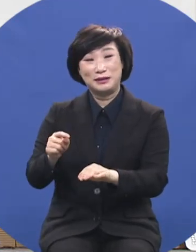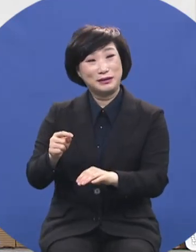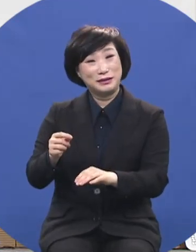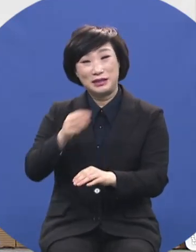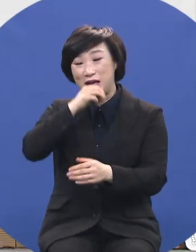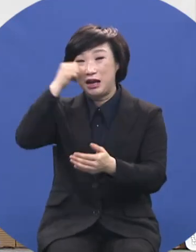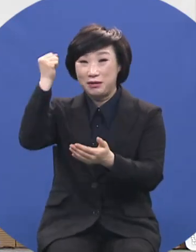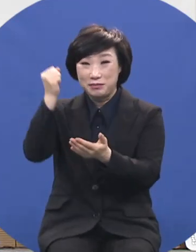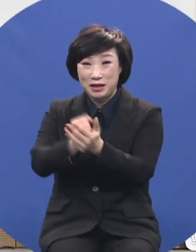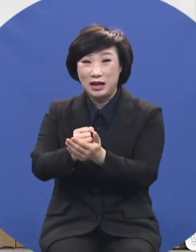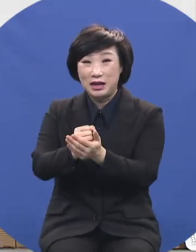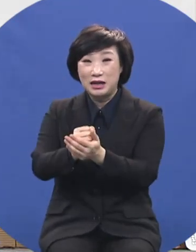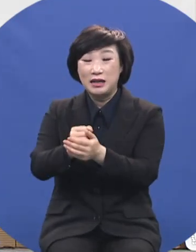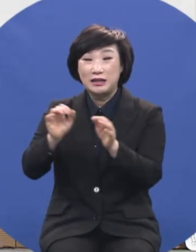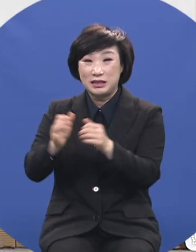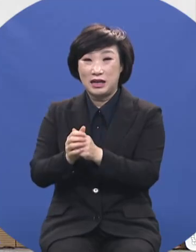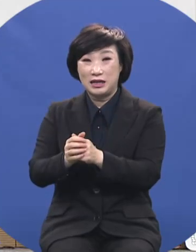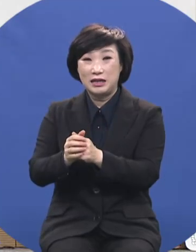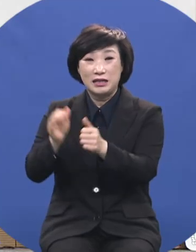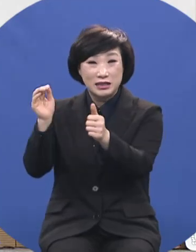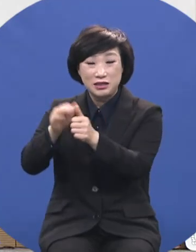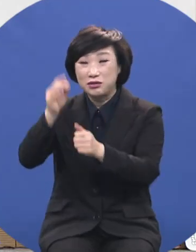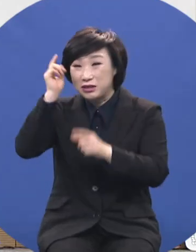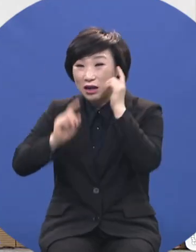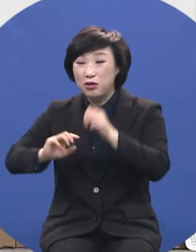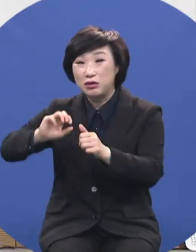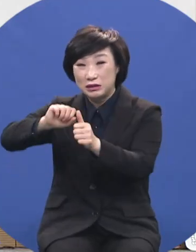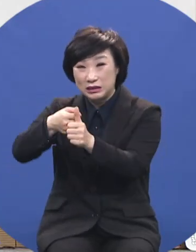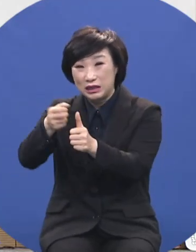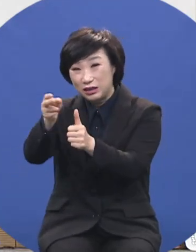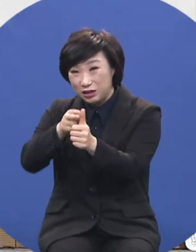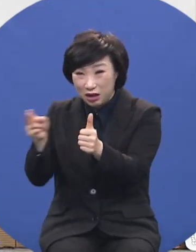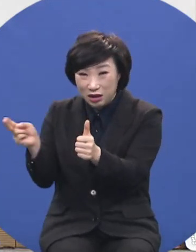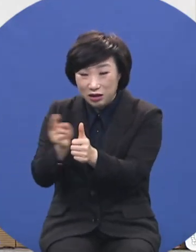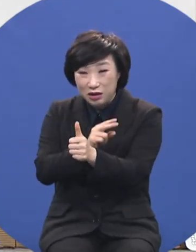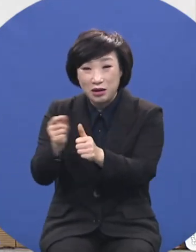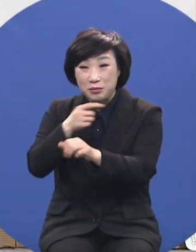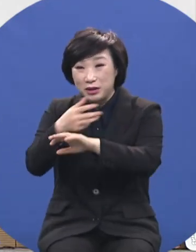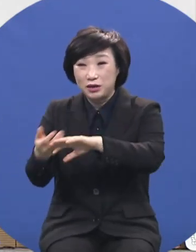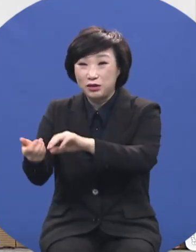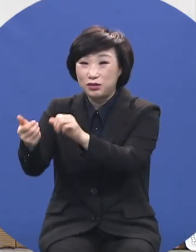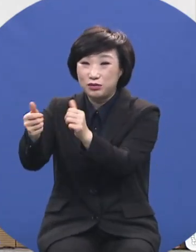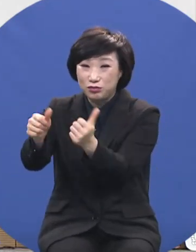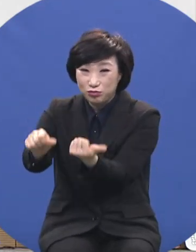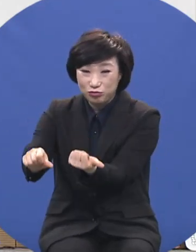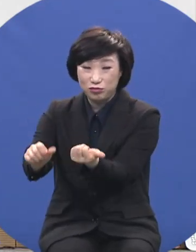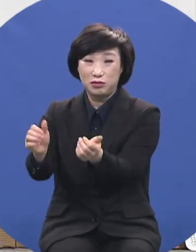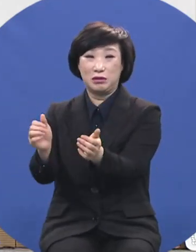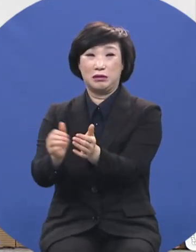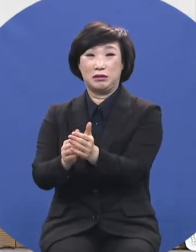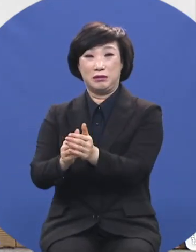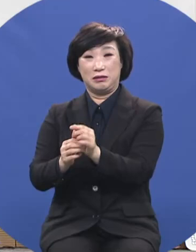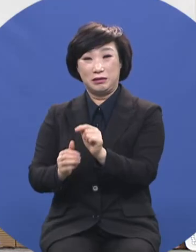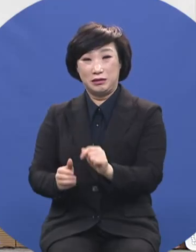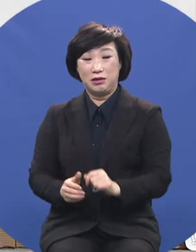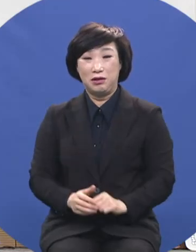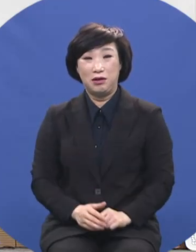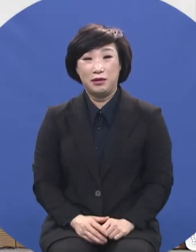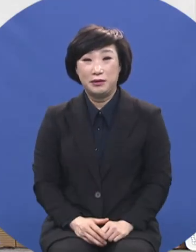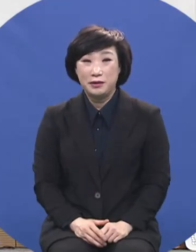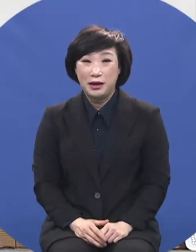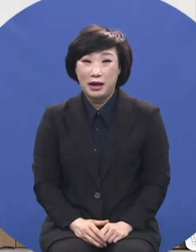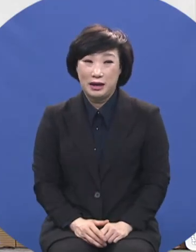잔인하게 찔리고 상하고 징계받고 저주받고 채찍이 맞고 피 쏟아 처절하게 죽으시는